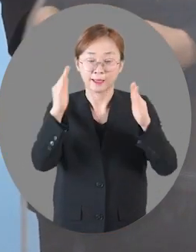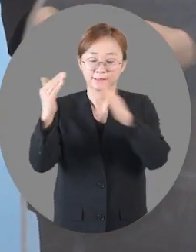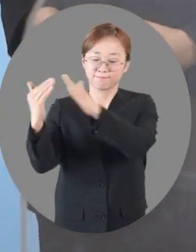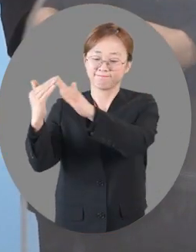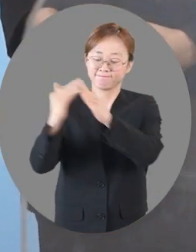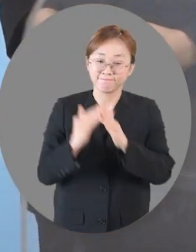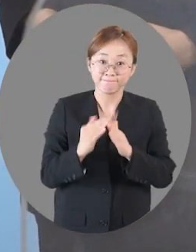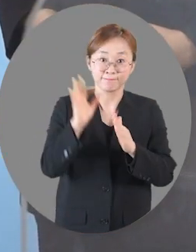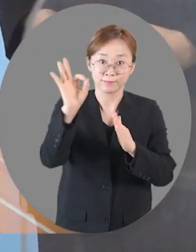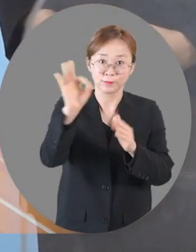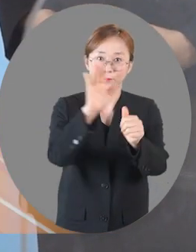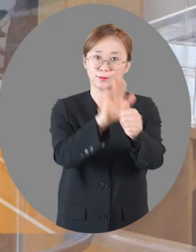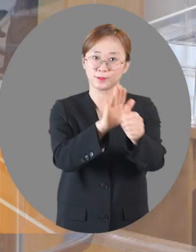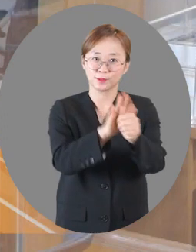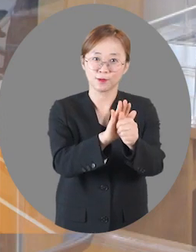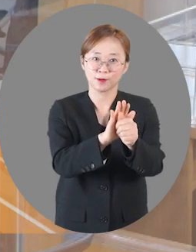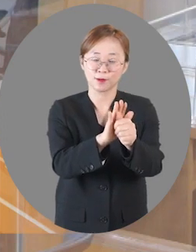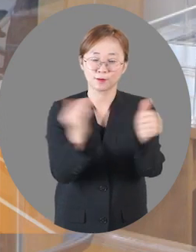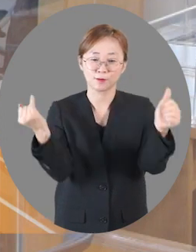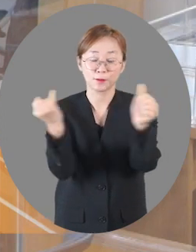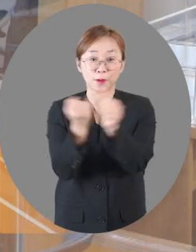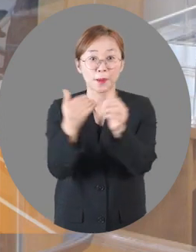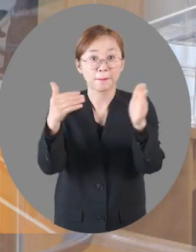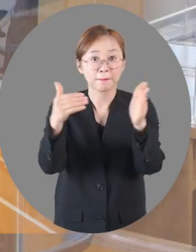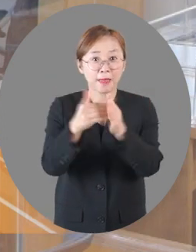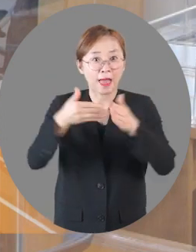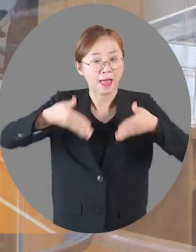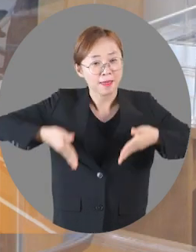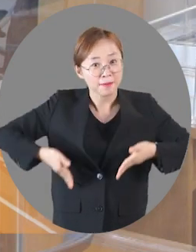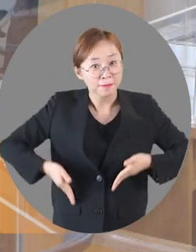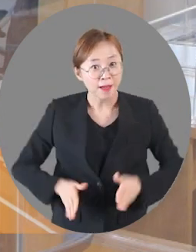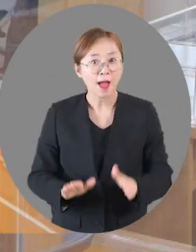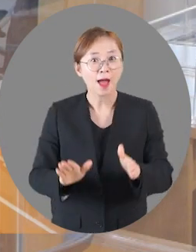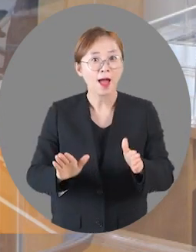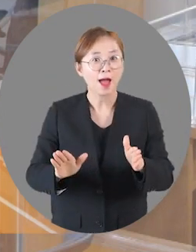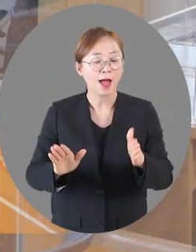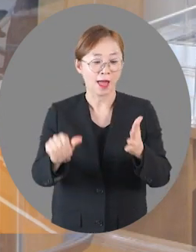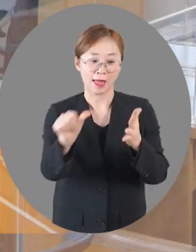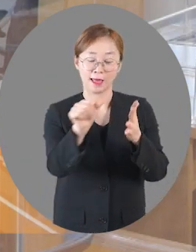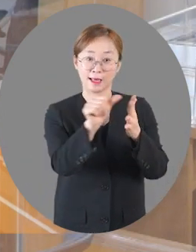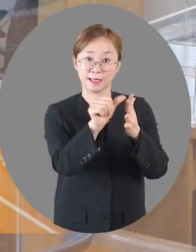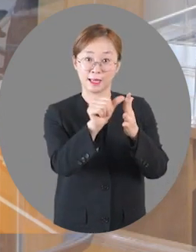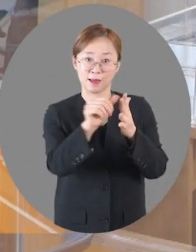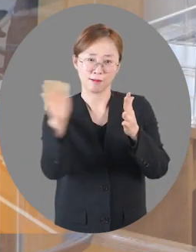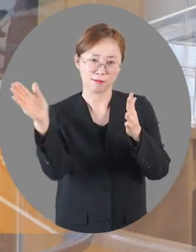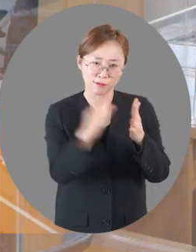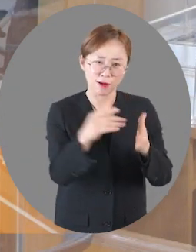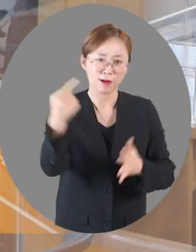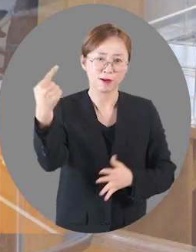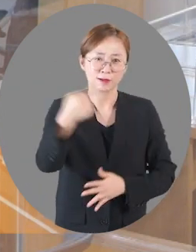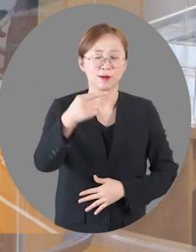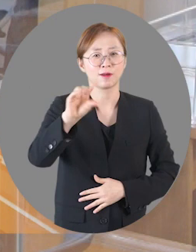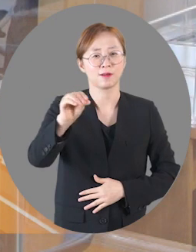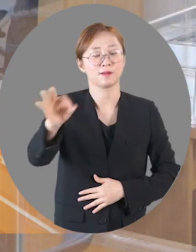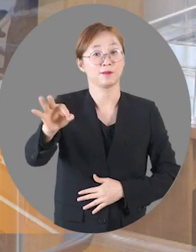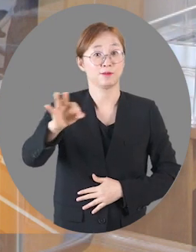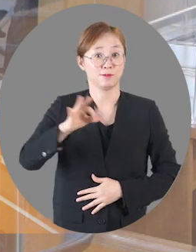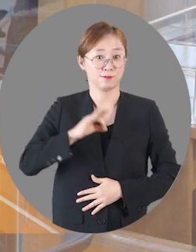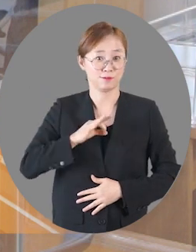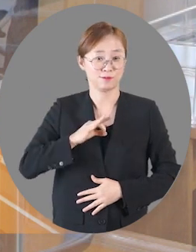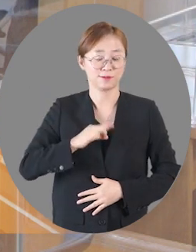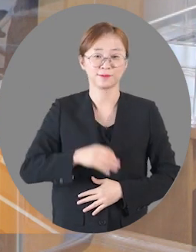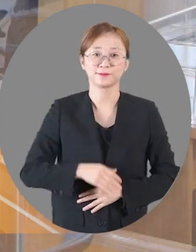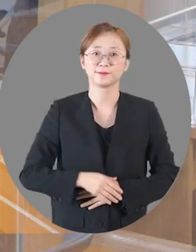전입 지원금 지원, 자녀 양육 부담 완화를 위한 출산 지원금을 셋째 이상 시 1,000만 원 지급 등으로